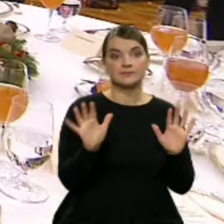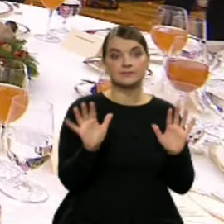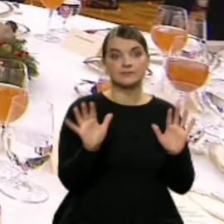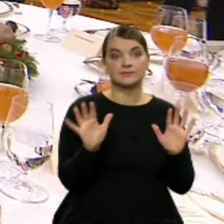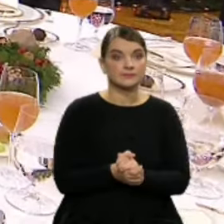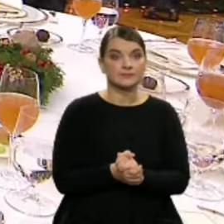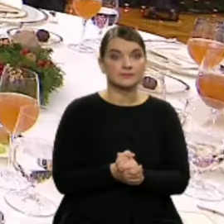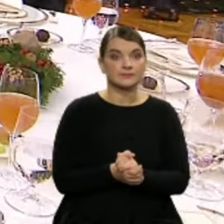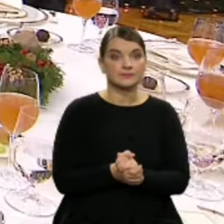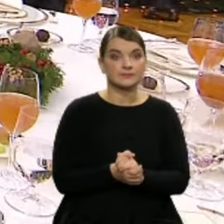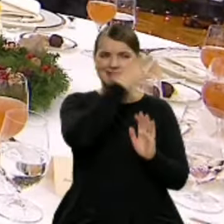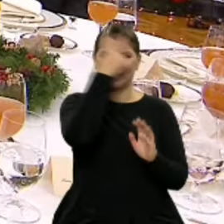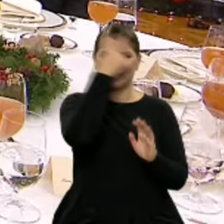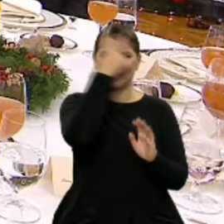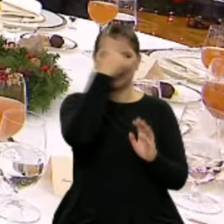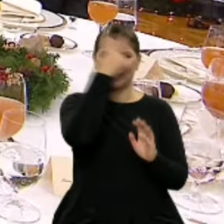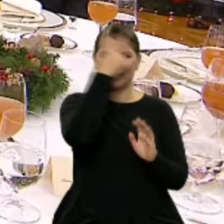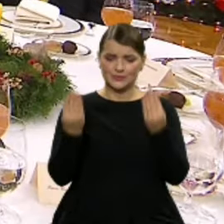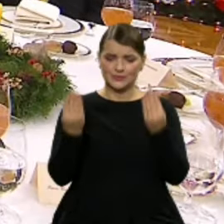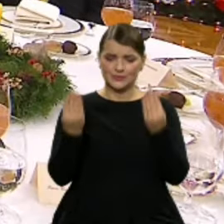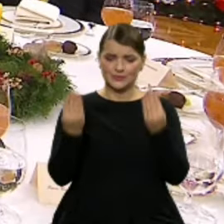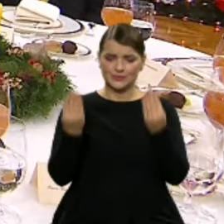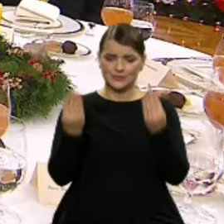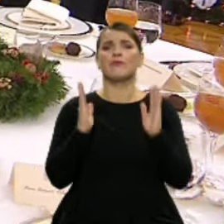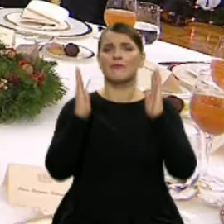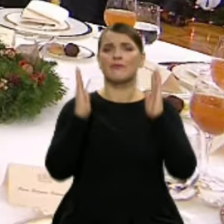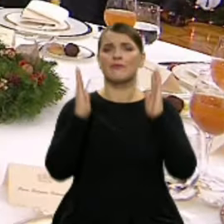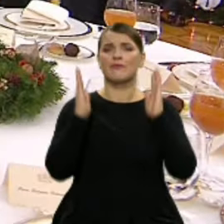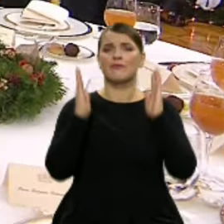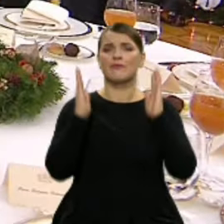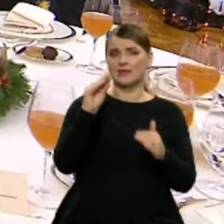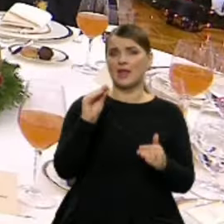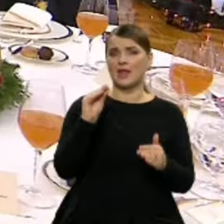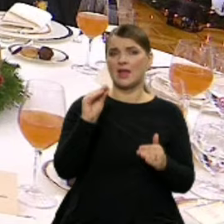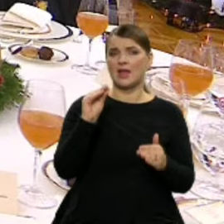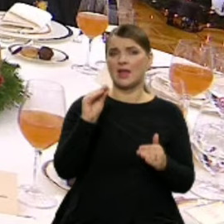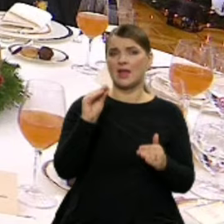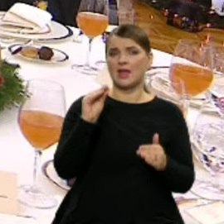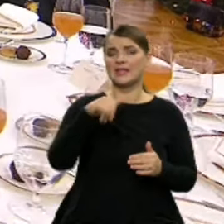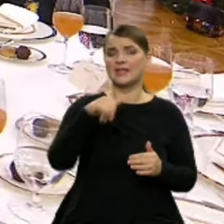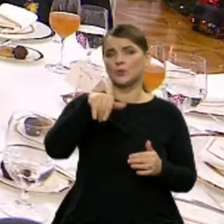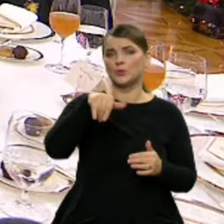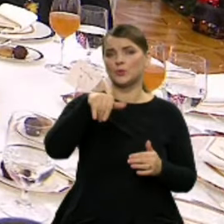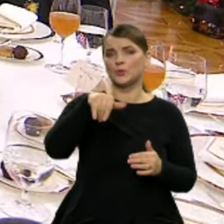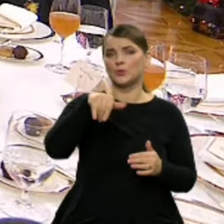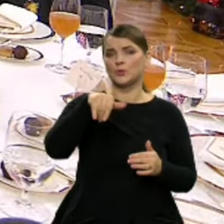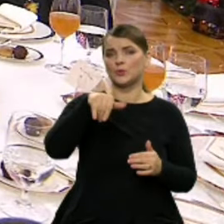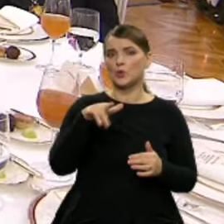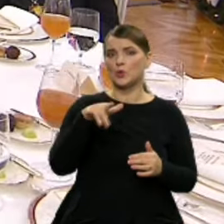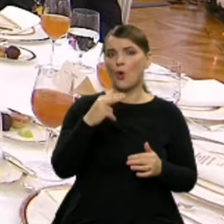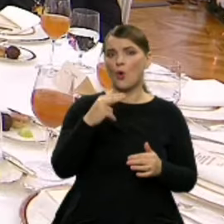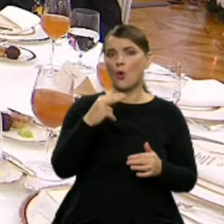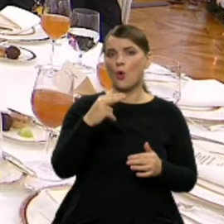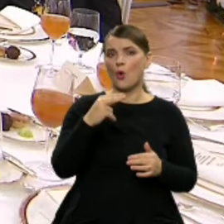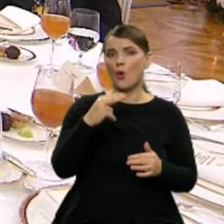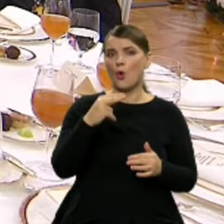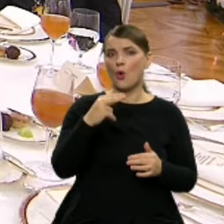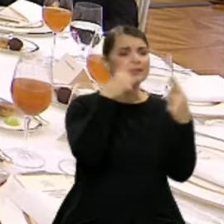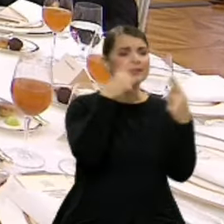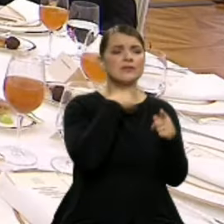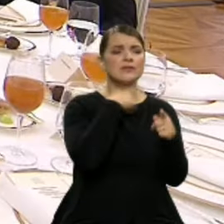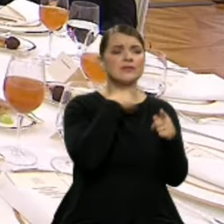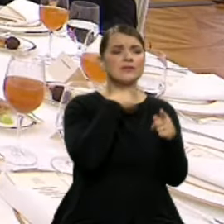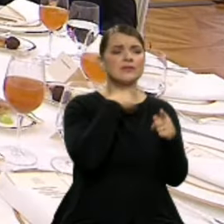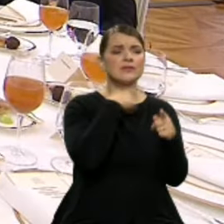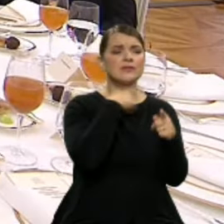dovana Lietuvai yra palaimintasis vyskupas ir kankinys Teofilius Matulionis ir eilė kitų Lietuvos žmonių.